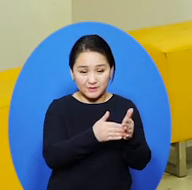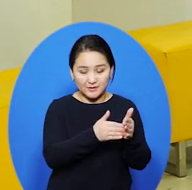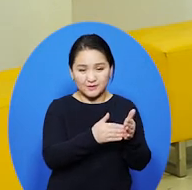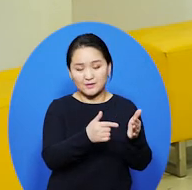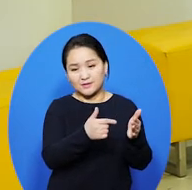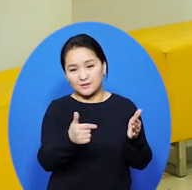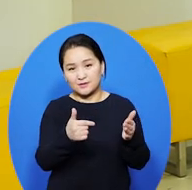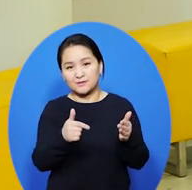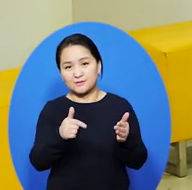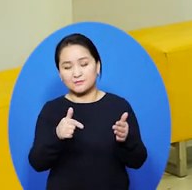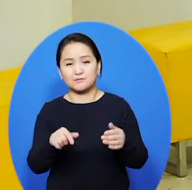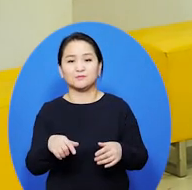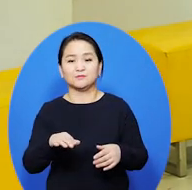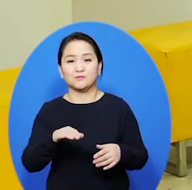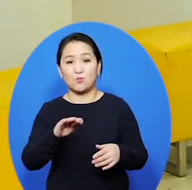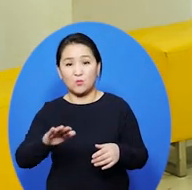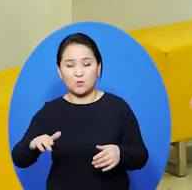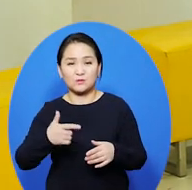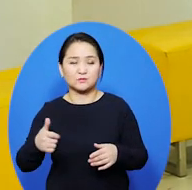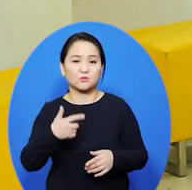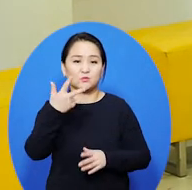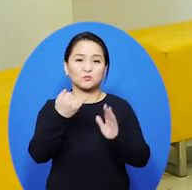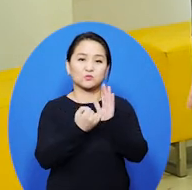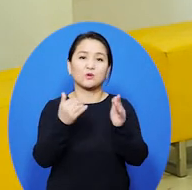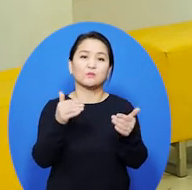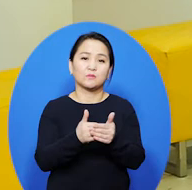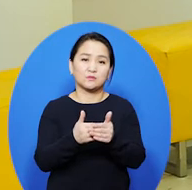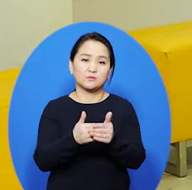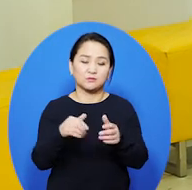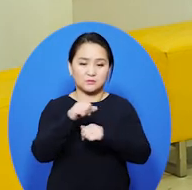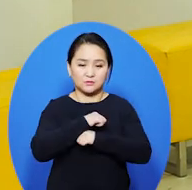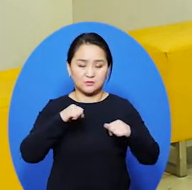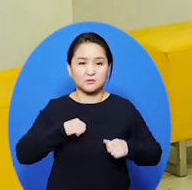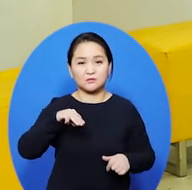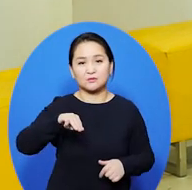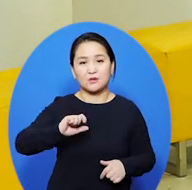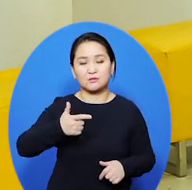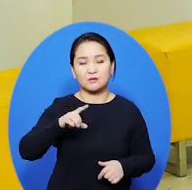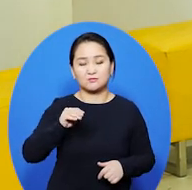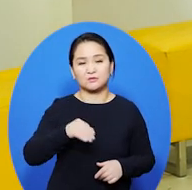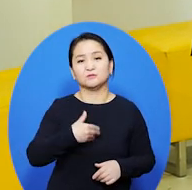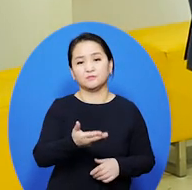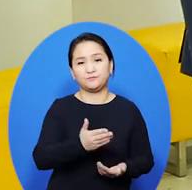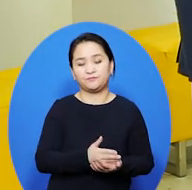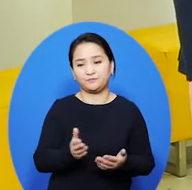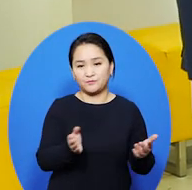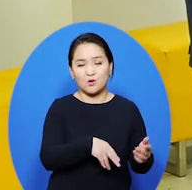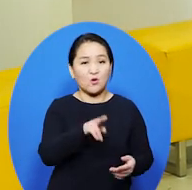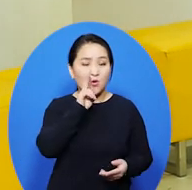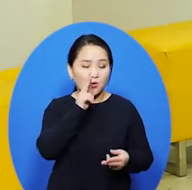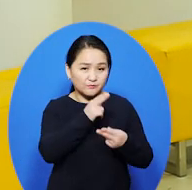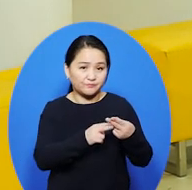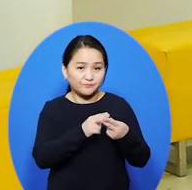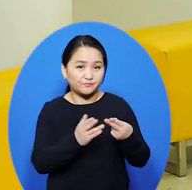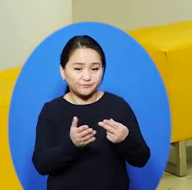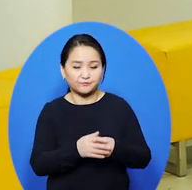бодоод үзвэр нэг сартаа нэг 30,000 36,000 орчим ерген тэтгэмж авч байгаа. Тийм. А хүнсний эрхийн